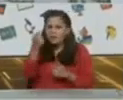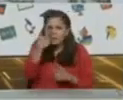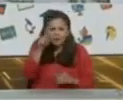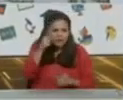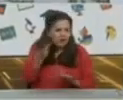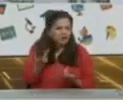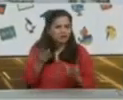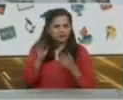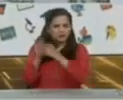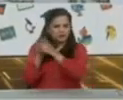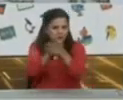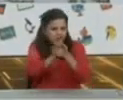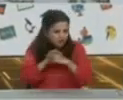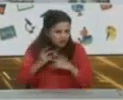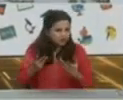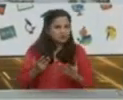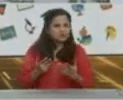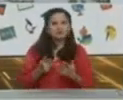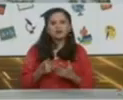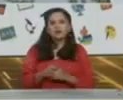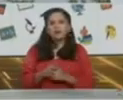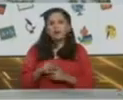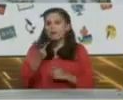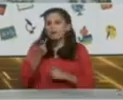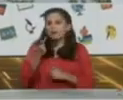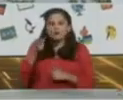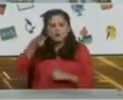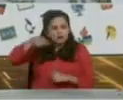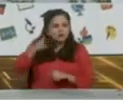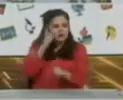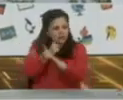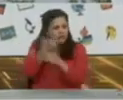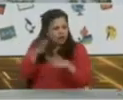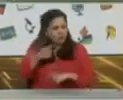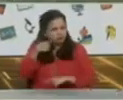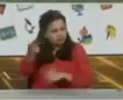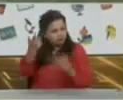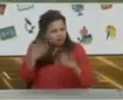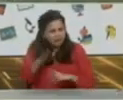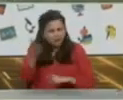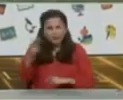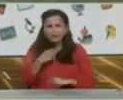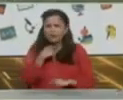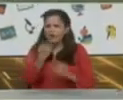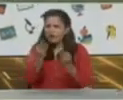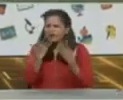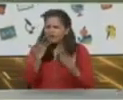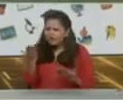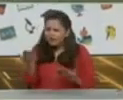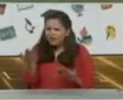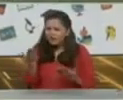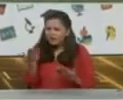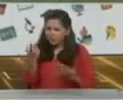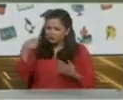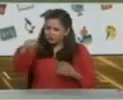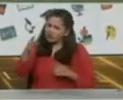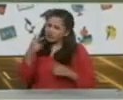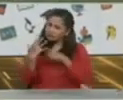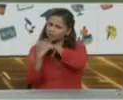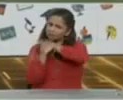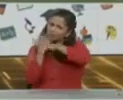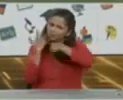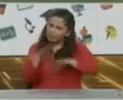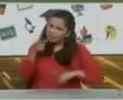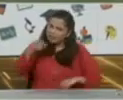आपके दोस्तों ने, कभी आपके टीचर्स ने कभी कहा है कि आपका ध्यान गया है?